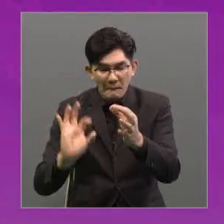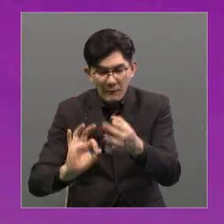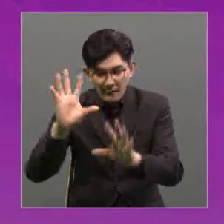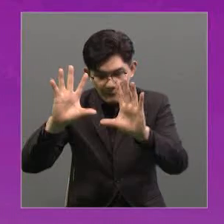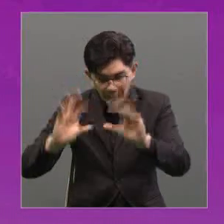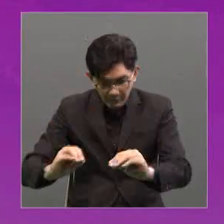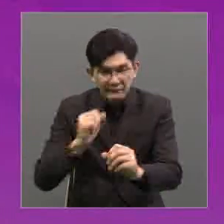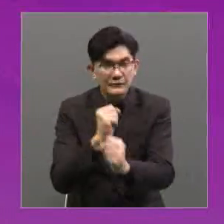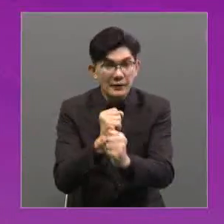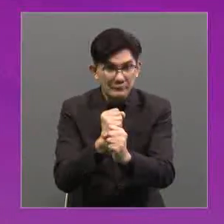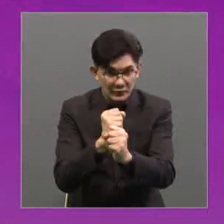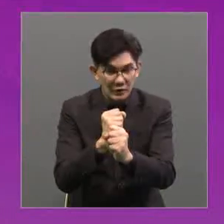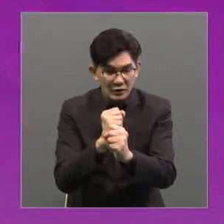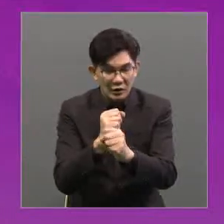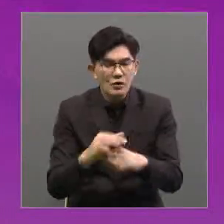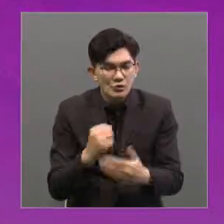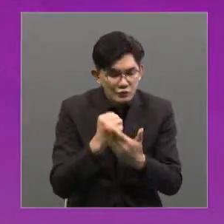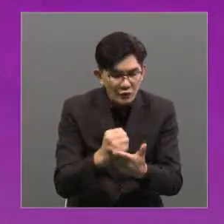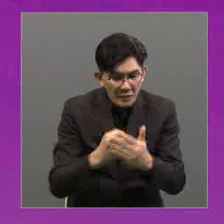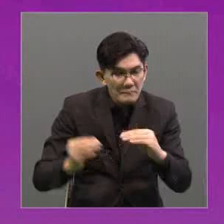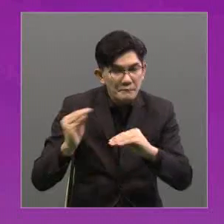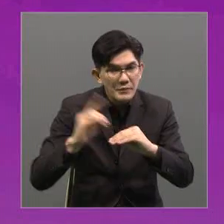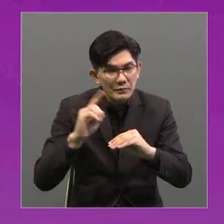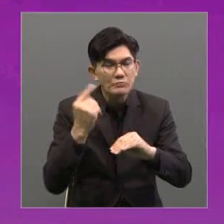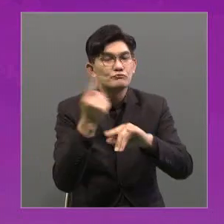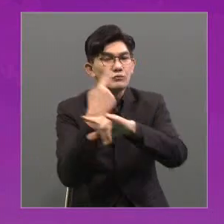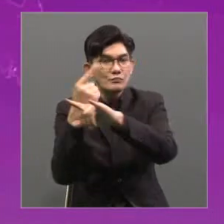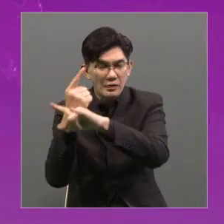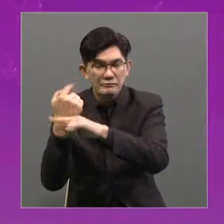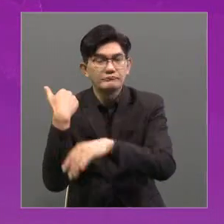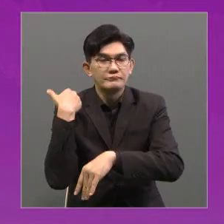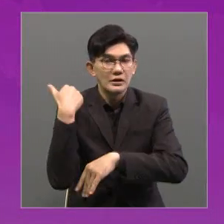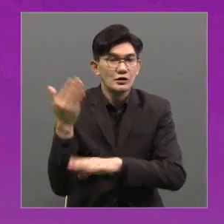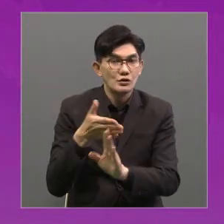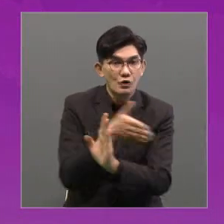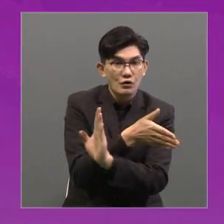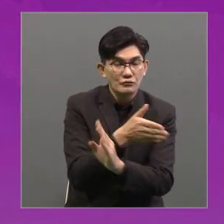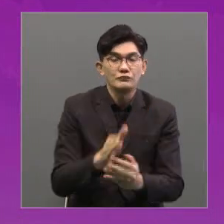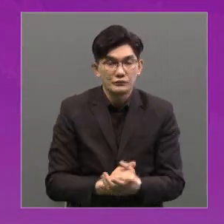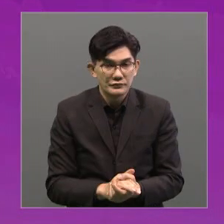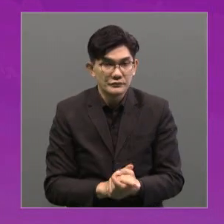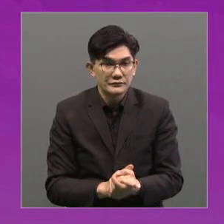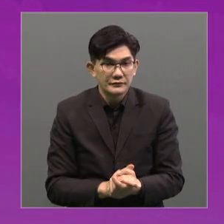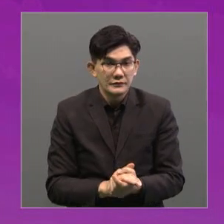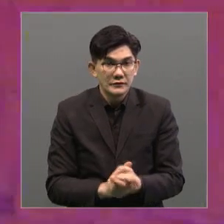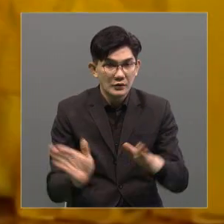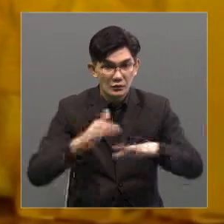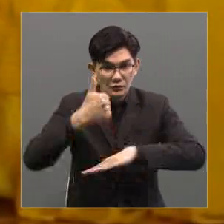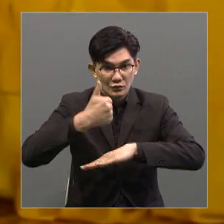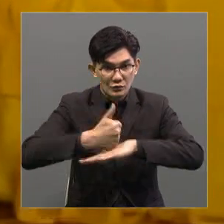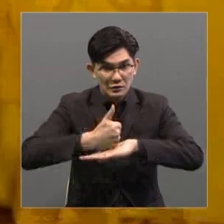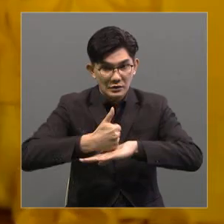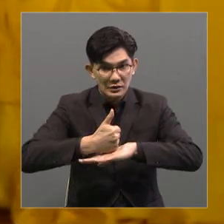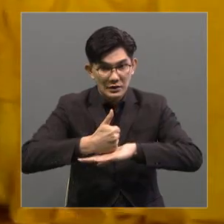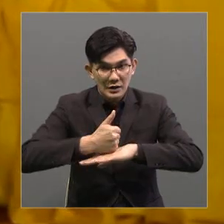เสริมปฏิบัติการจากการนำเฮลิคอปเตอร์เนี่ยเข้าไปดับไฟป่าก่อนหน้านี้ด้วยนะคะโดยนายอัฐพลเจริญชันสาอธิบดีกรม